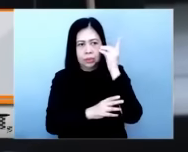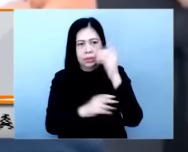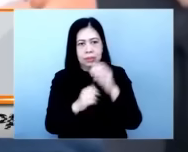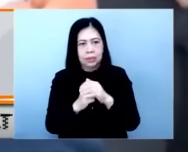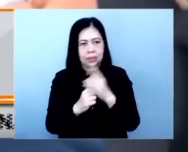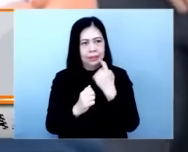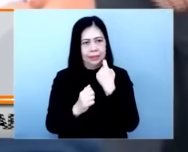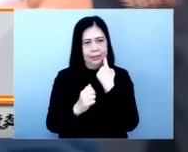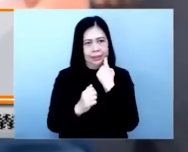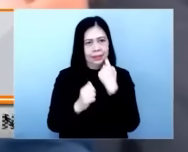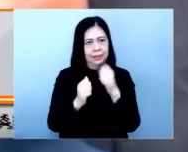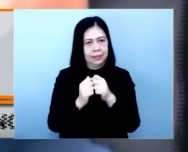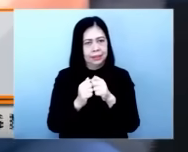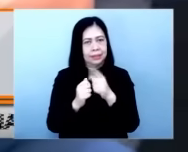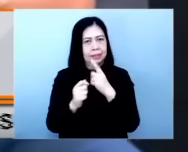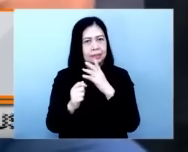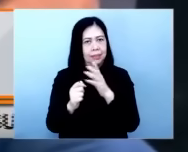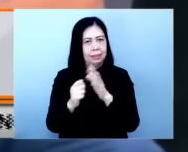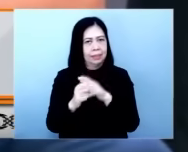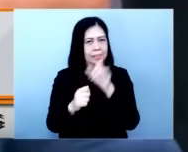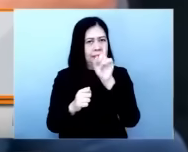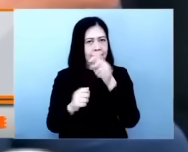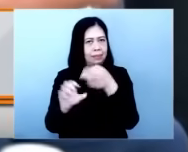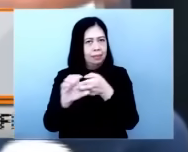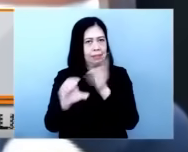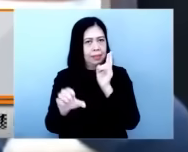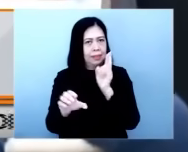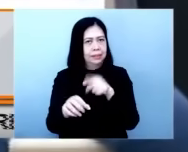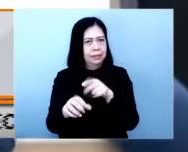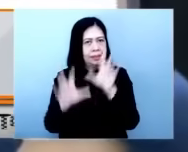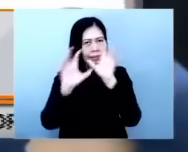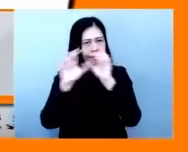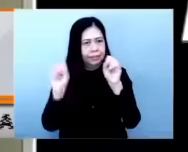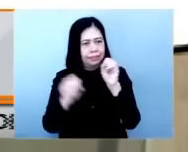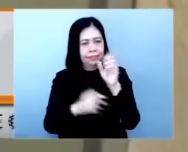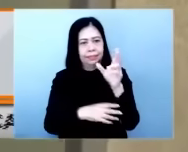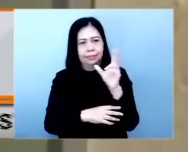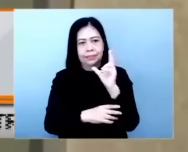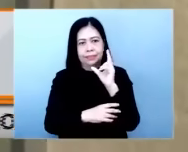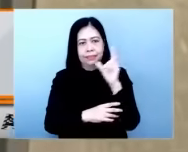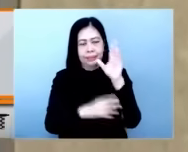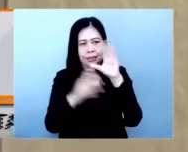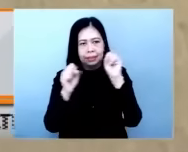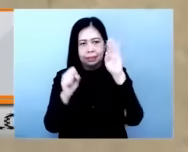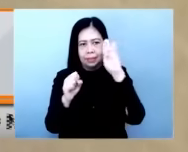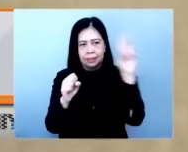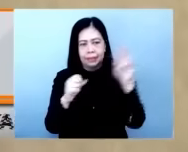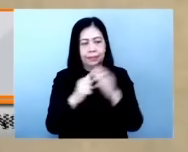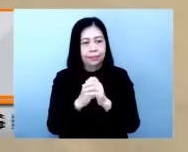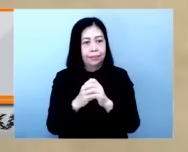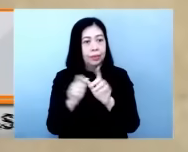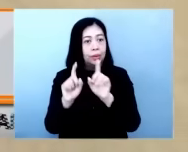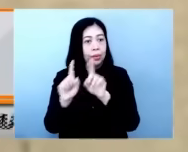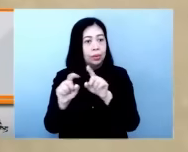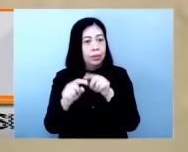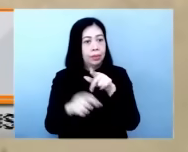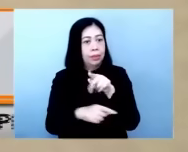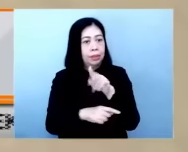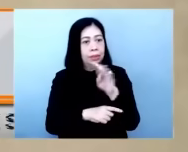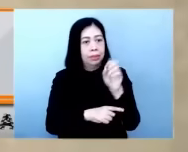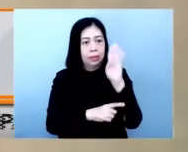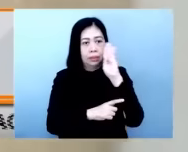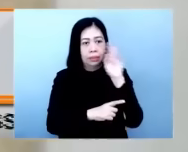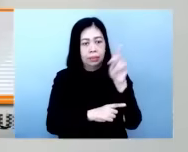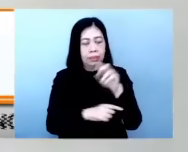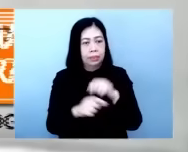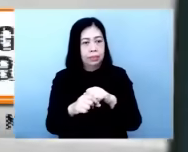lang ay nagsabing dapat nang magbitiw sa pwesto si Pangulong Marcos. Nagtungo rin si PBBM sa Rizal Memorial College